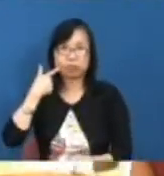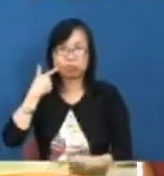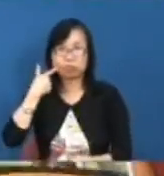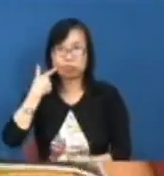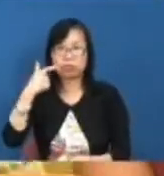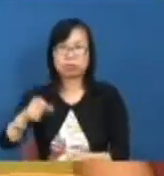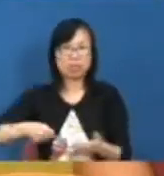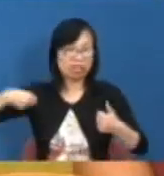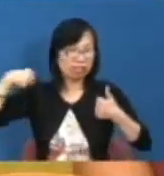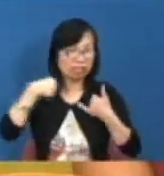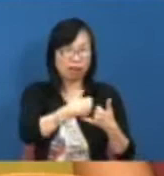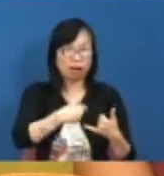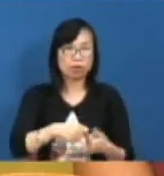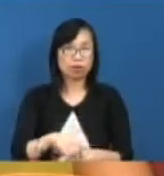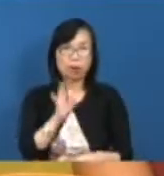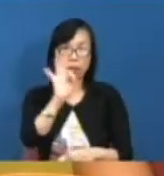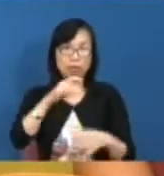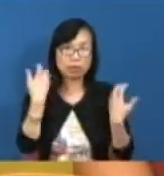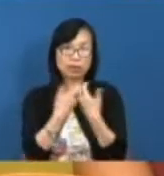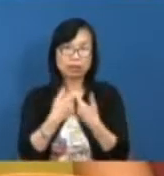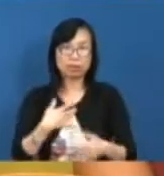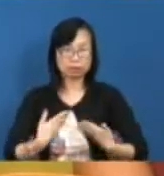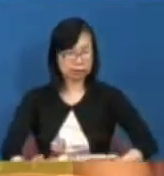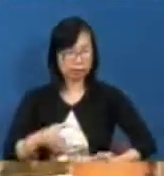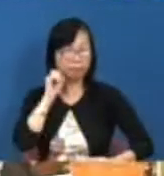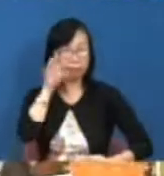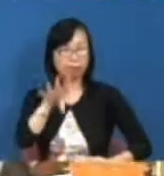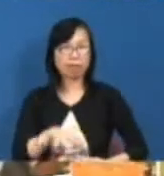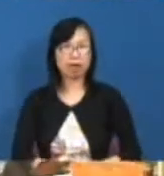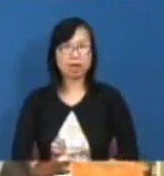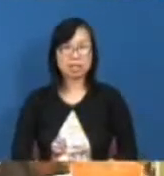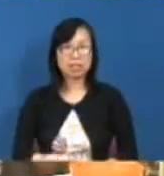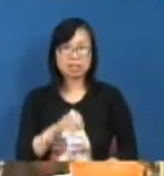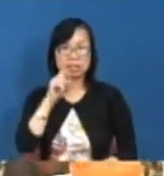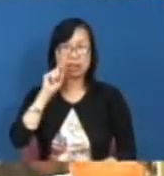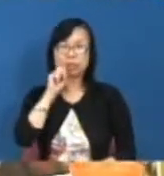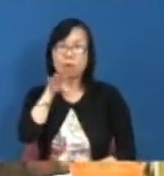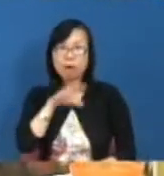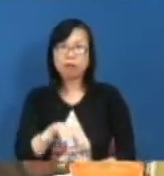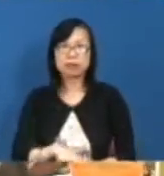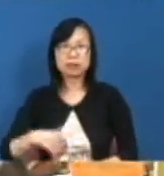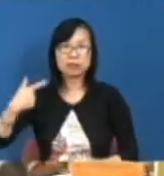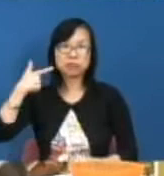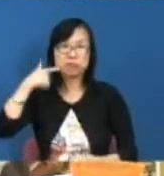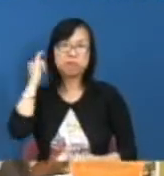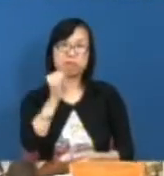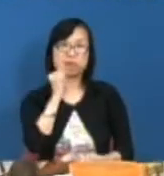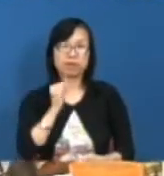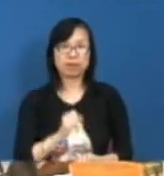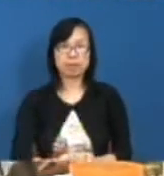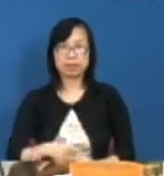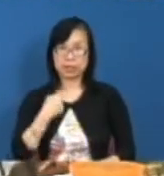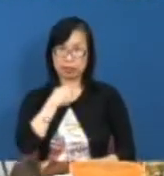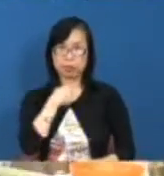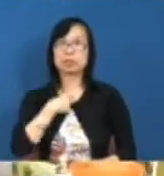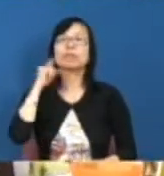我啲唔計嘅喎。我而家就問啦，咁個個口口聲聲話要嚴懲我嘅人，係咪嚴懲埋呢班